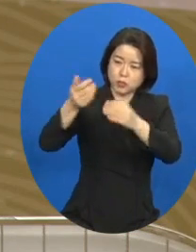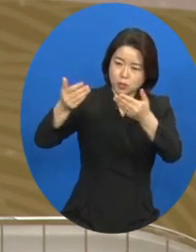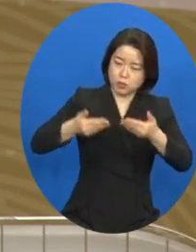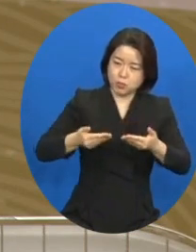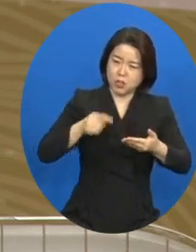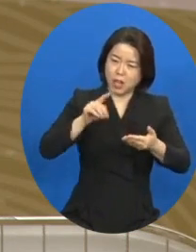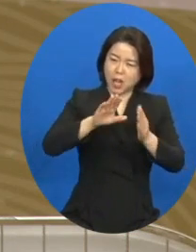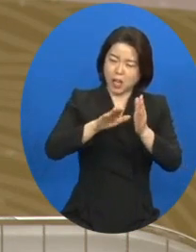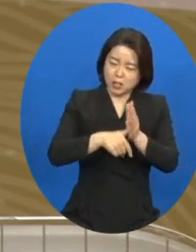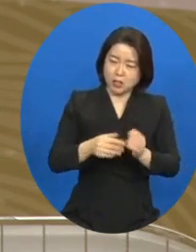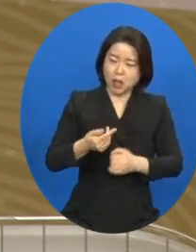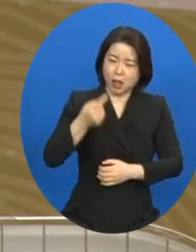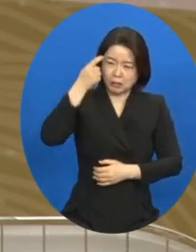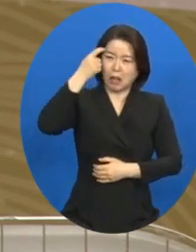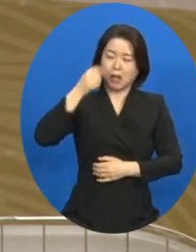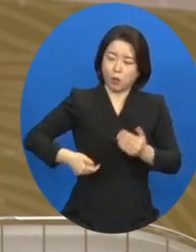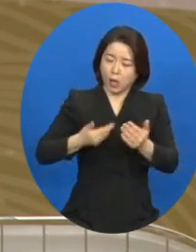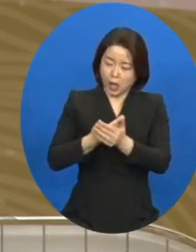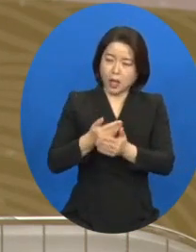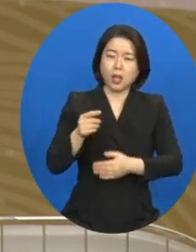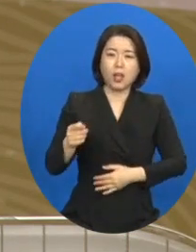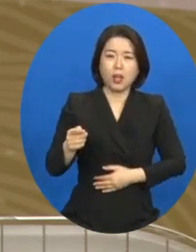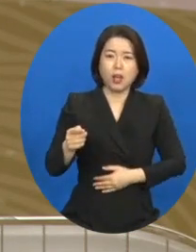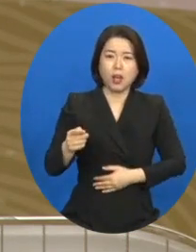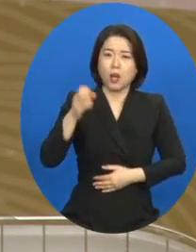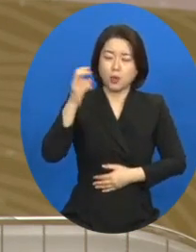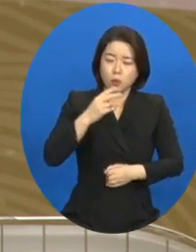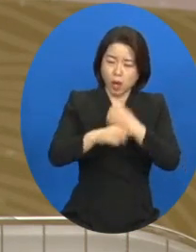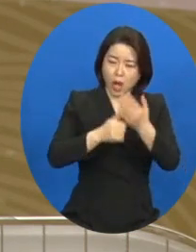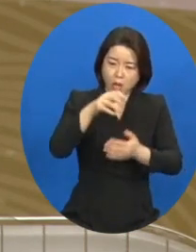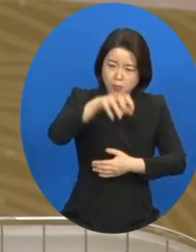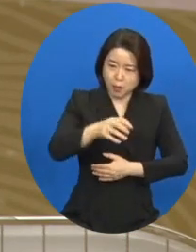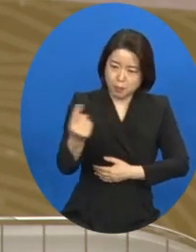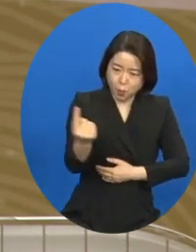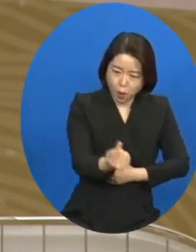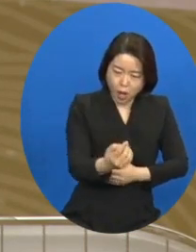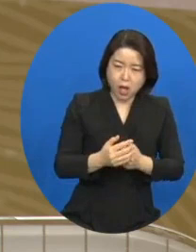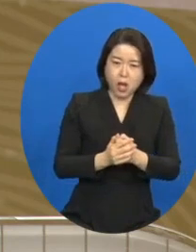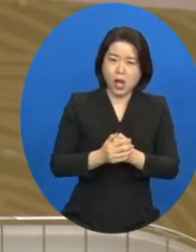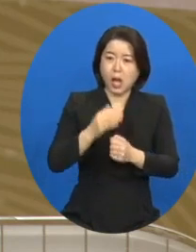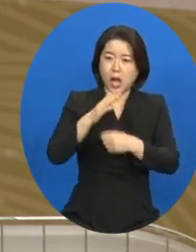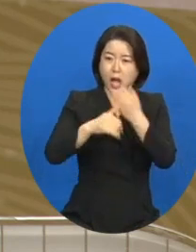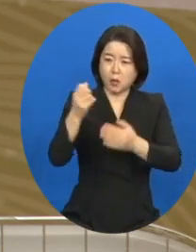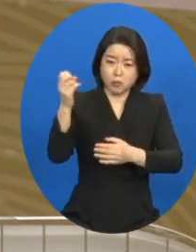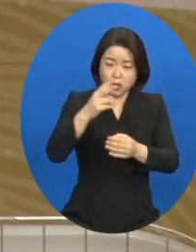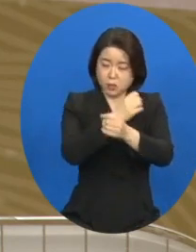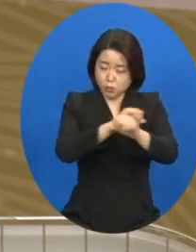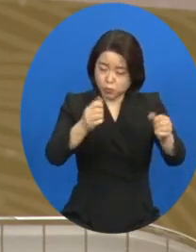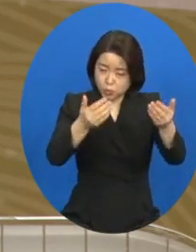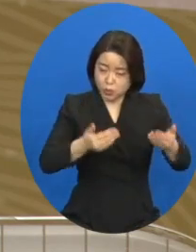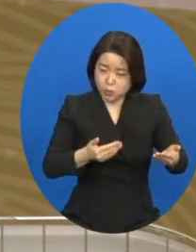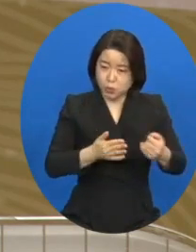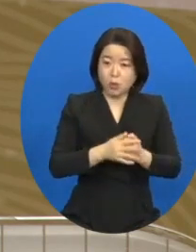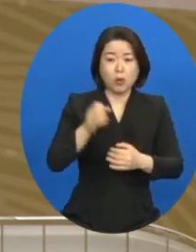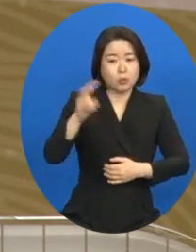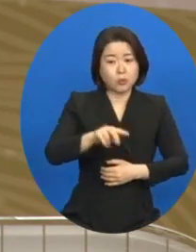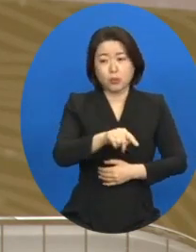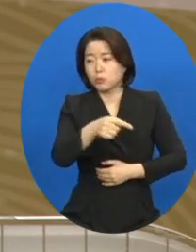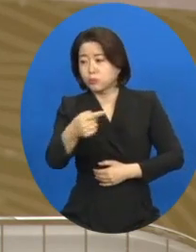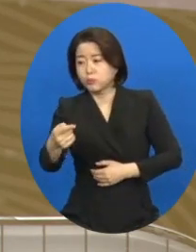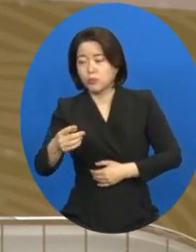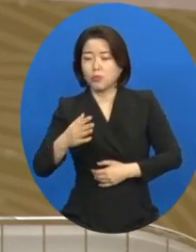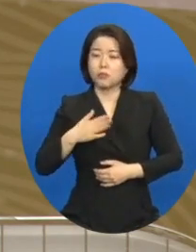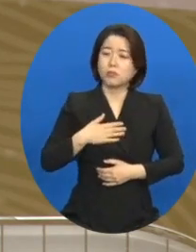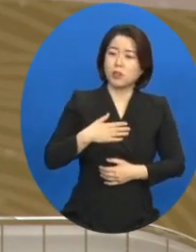그때서야 깨닫고 회개하고 그리고 하나님 앞에 나오면 하나님이 다시 용서해 주시고 그리고 난 다음에 또